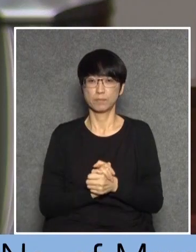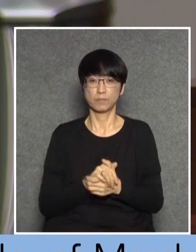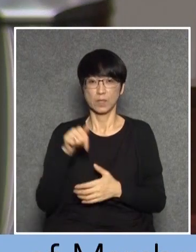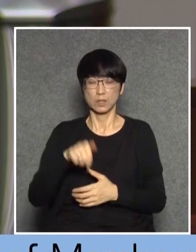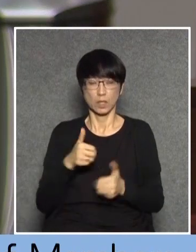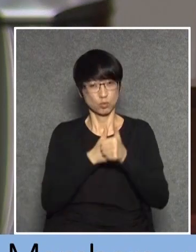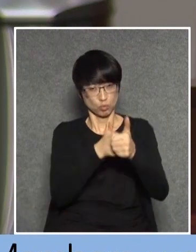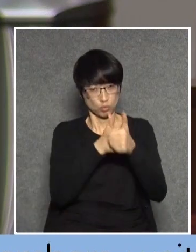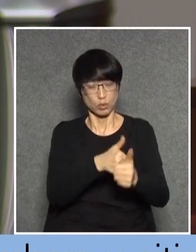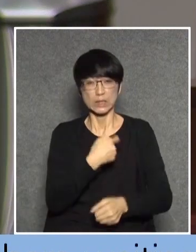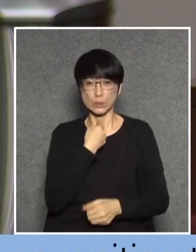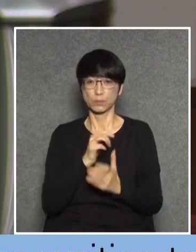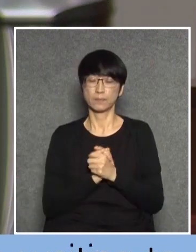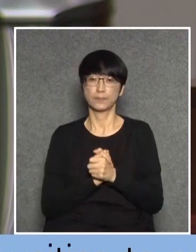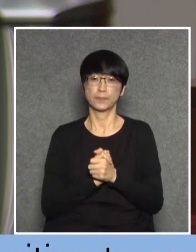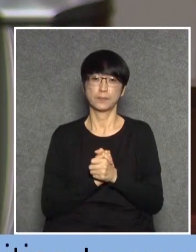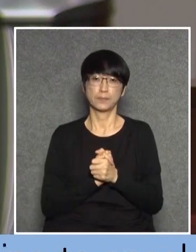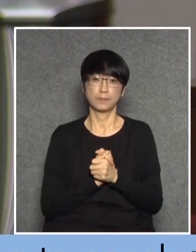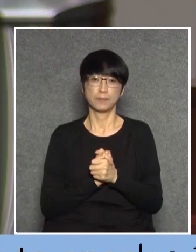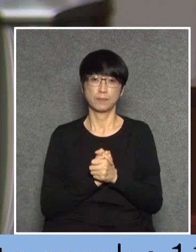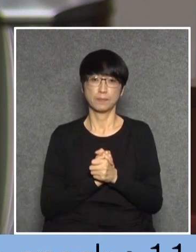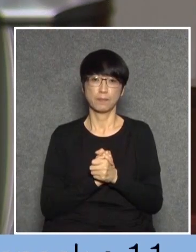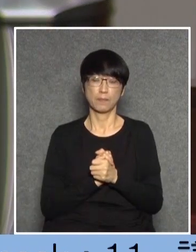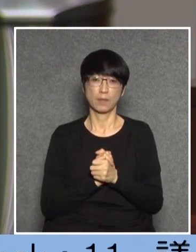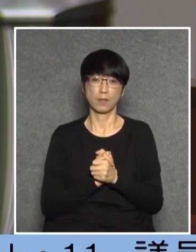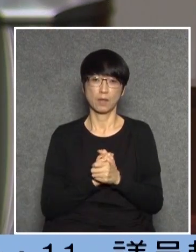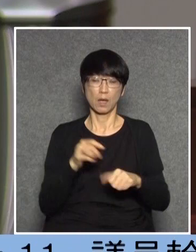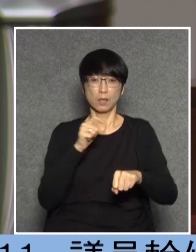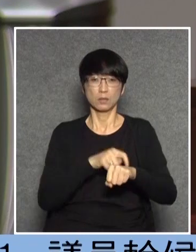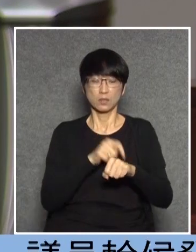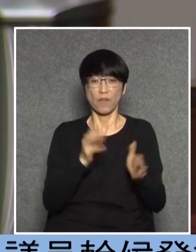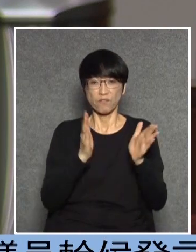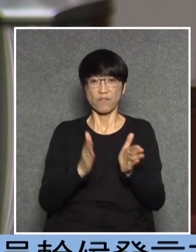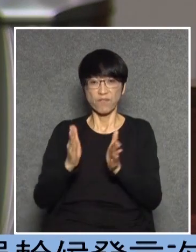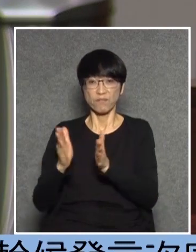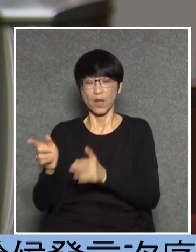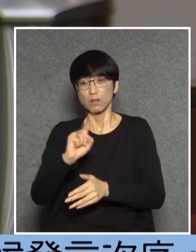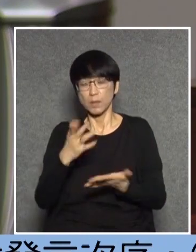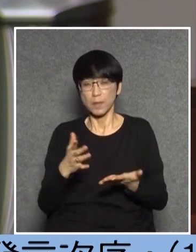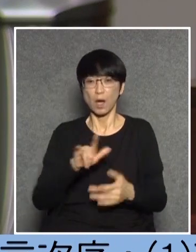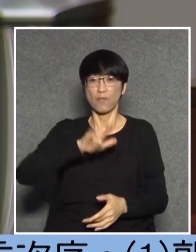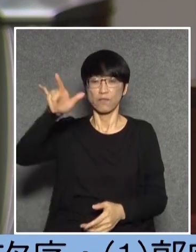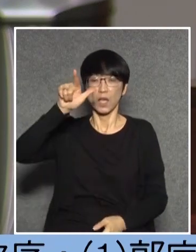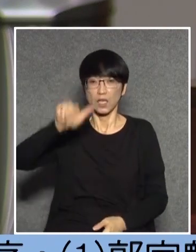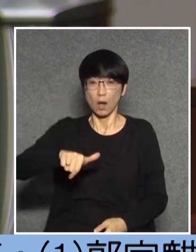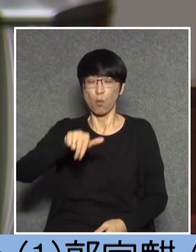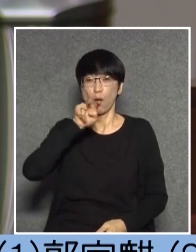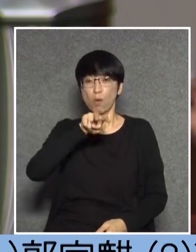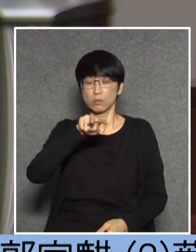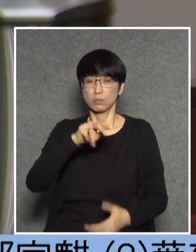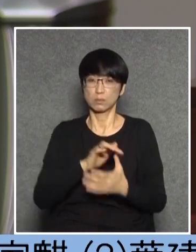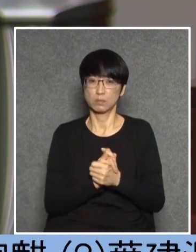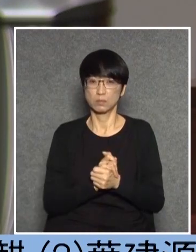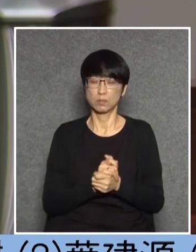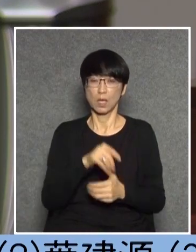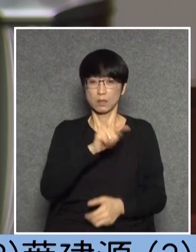究它，是吧？到底什麼叫分階段啟用呢？有些飛機是用舊系統控制的，另外一些飛機是用